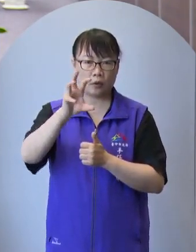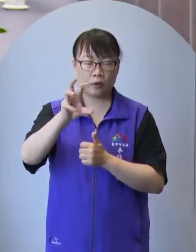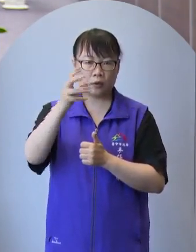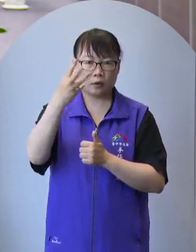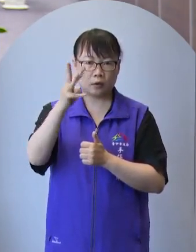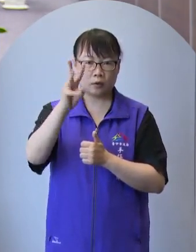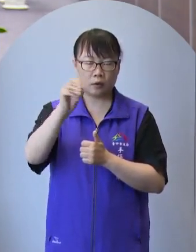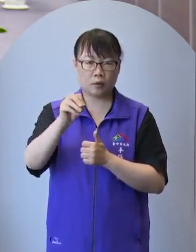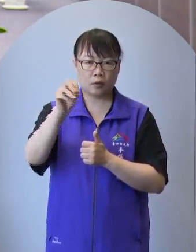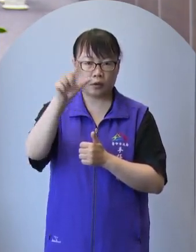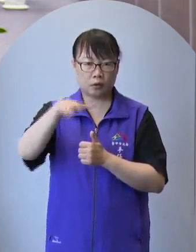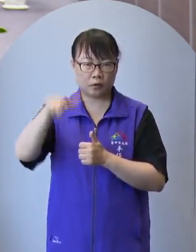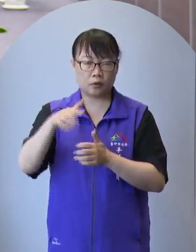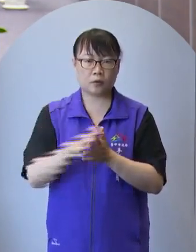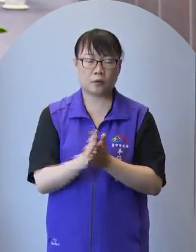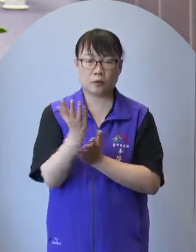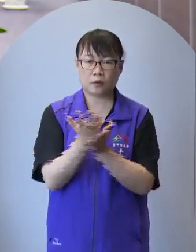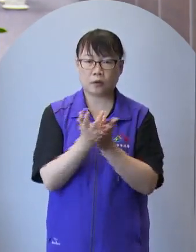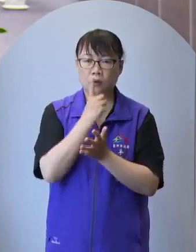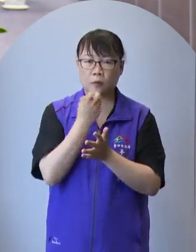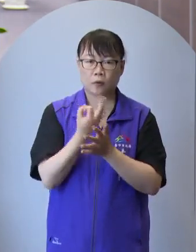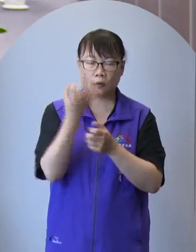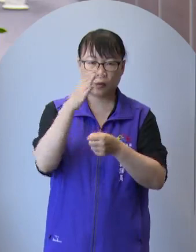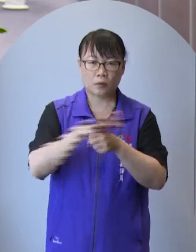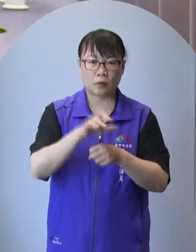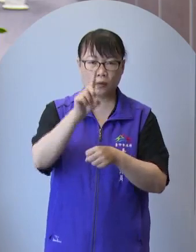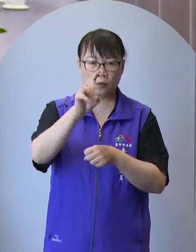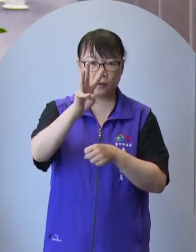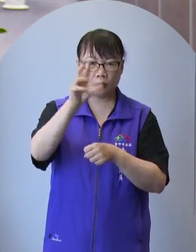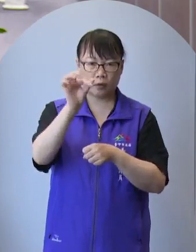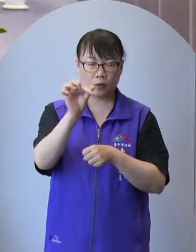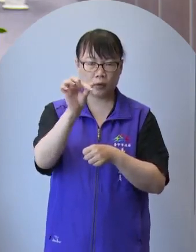13亿9183万6千元整。前述中央补助款